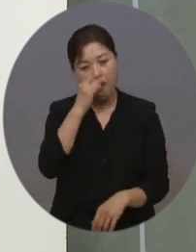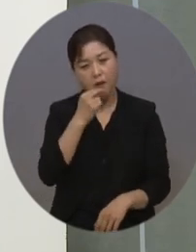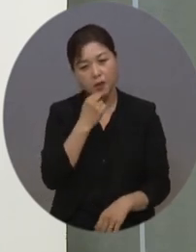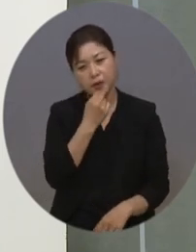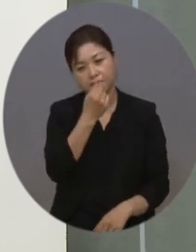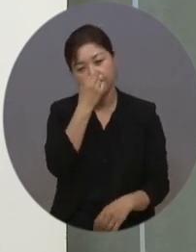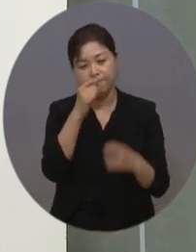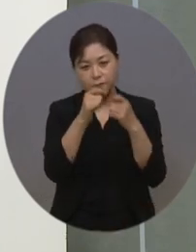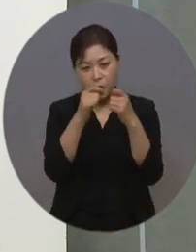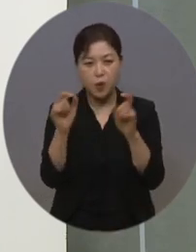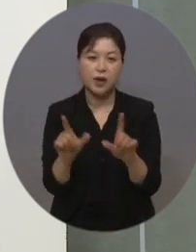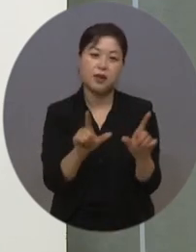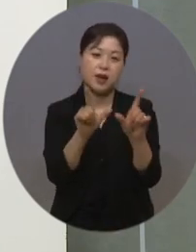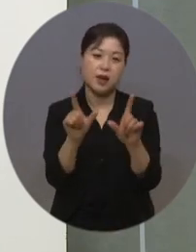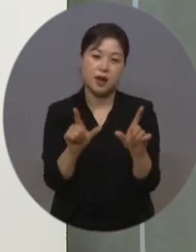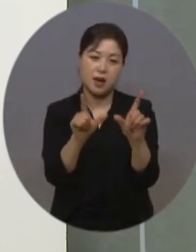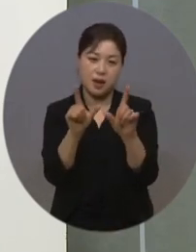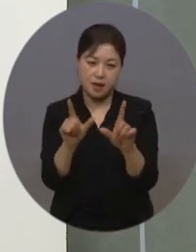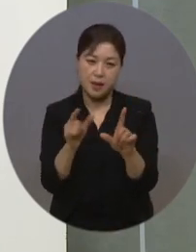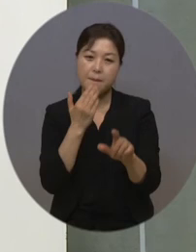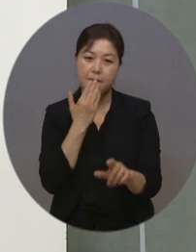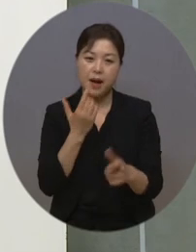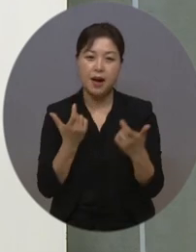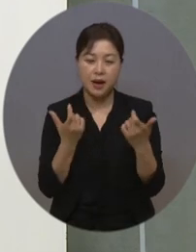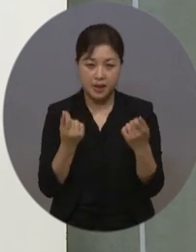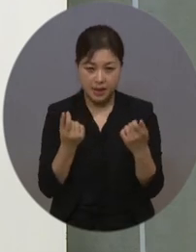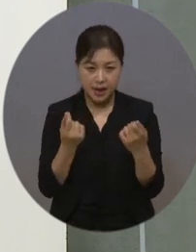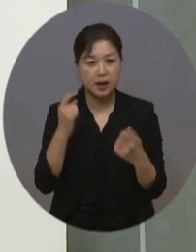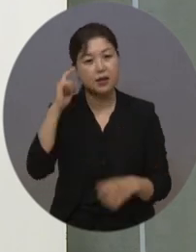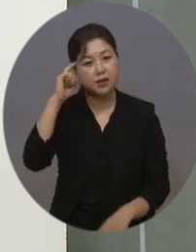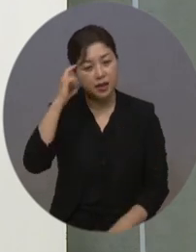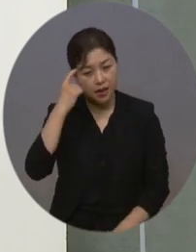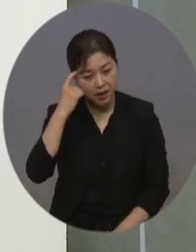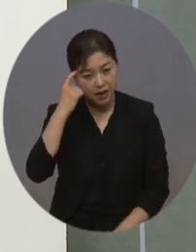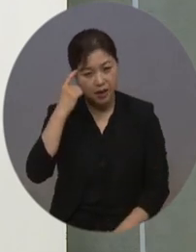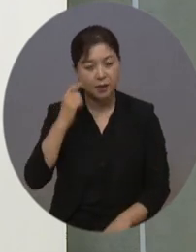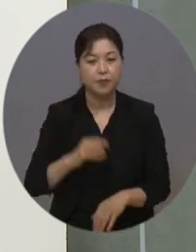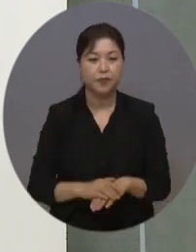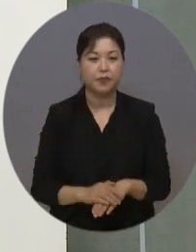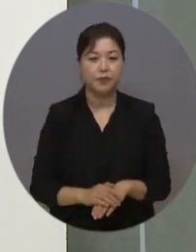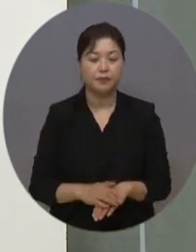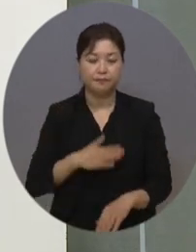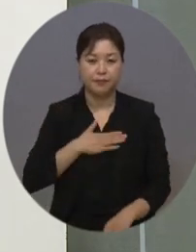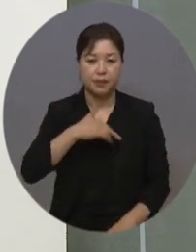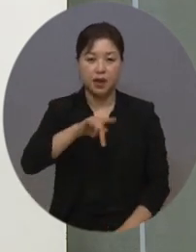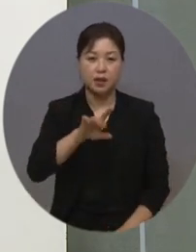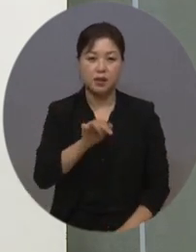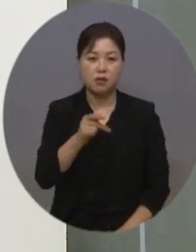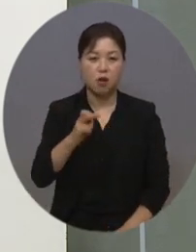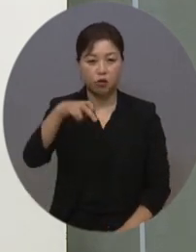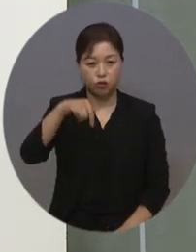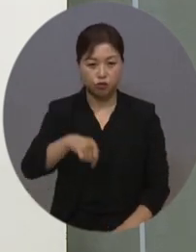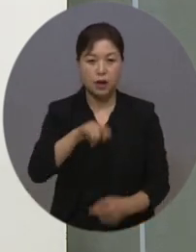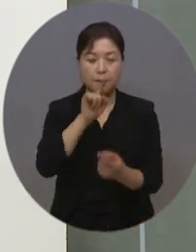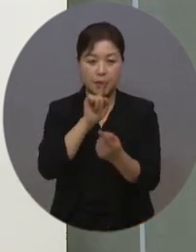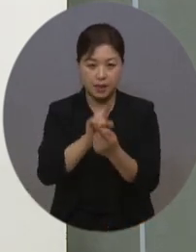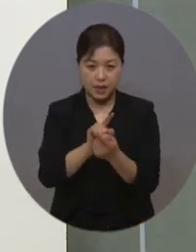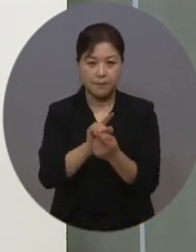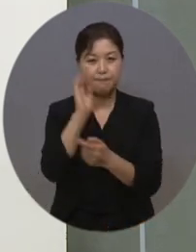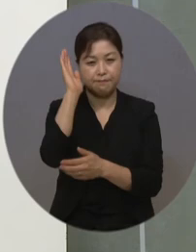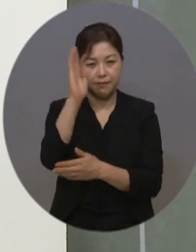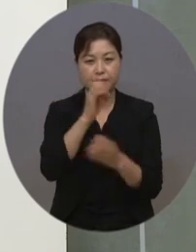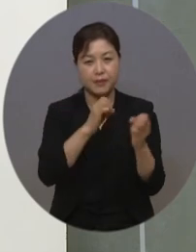무병장수하시는 그런 여러분이 되시지 않을까 생각하면서 오늘 정경수의 만남은